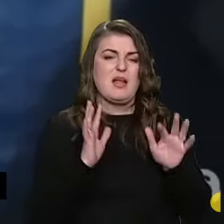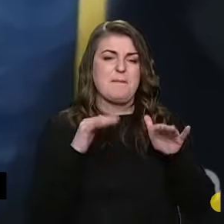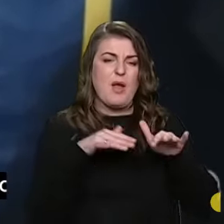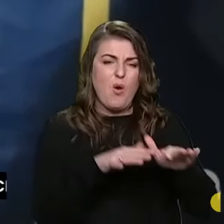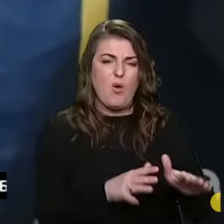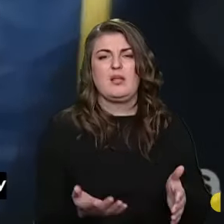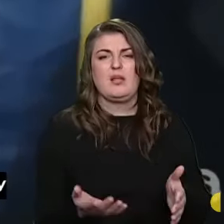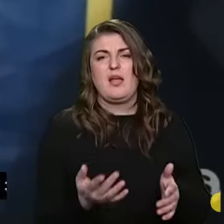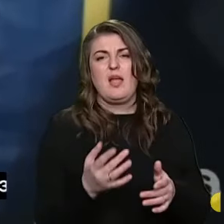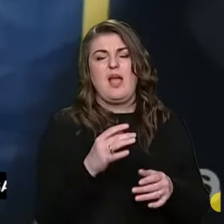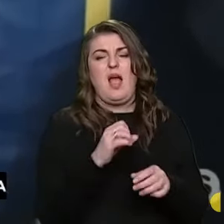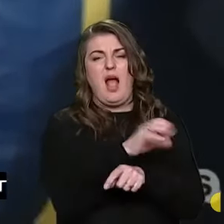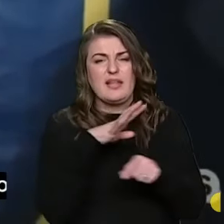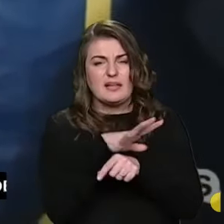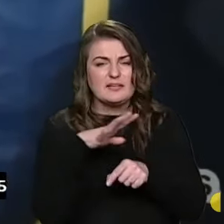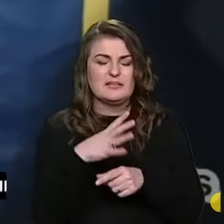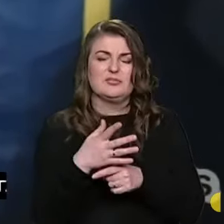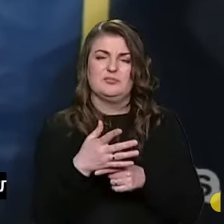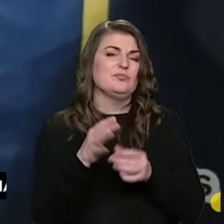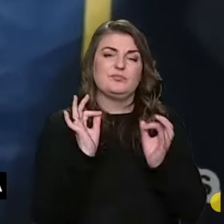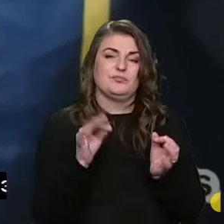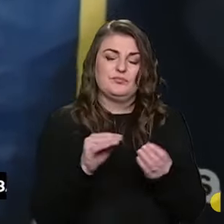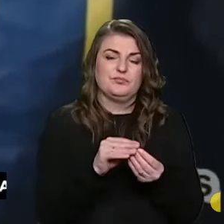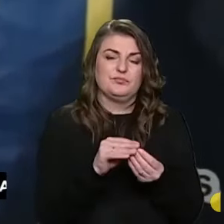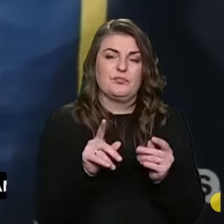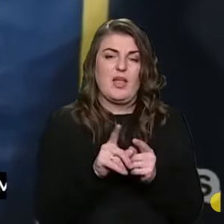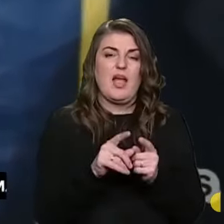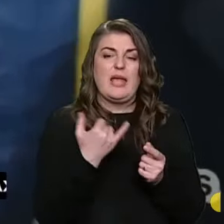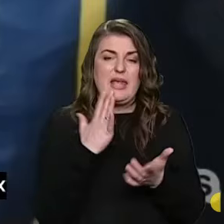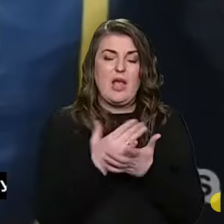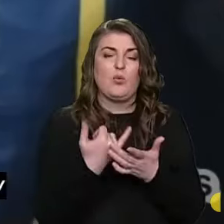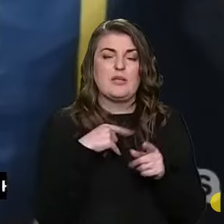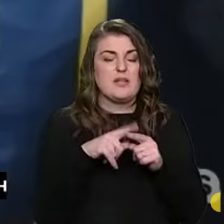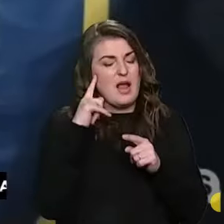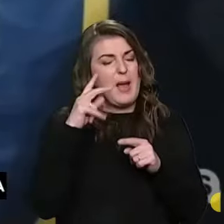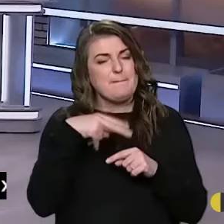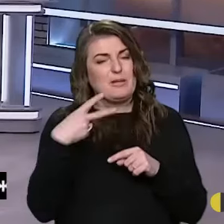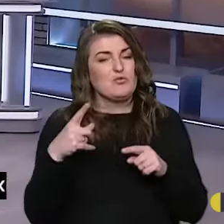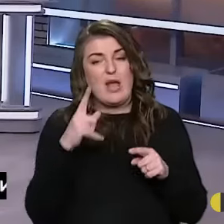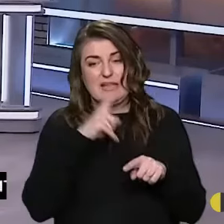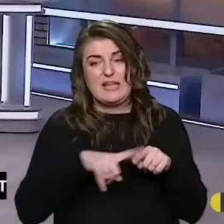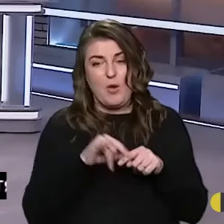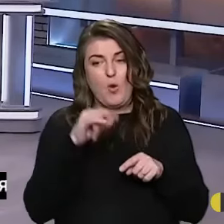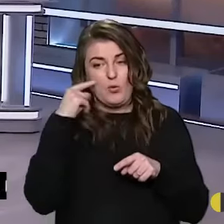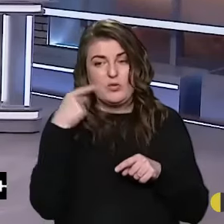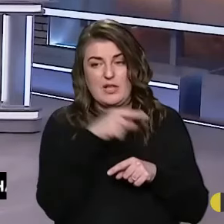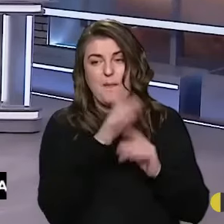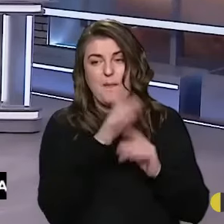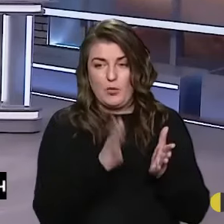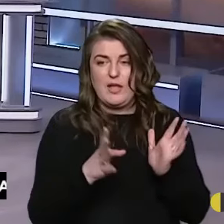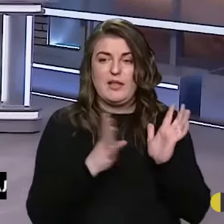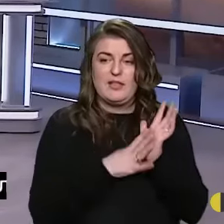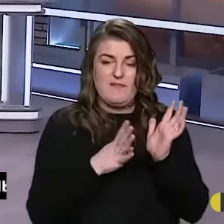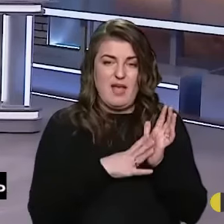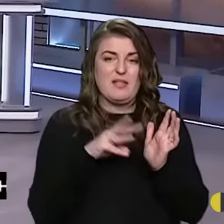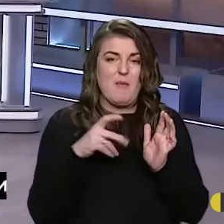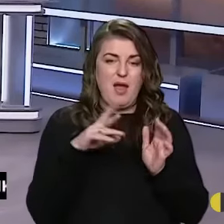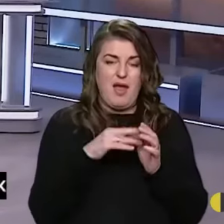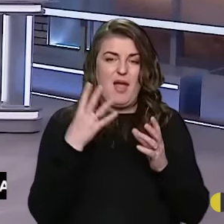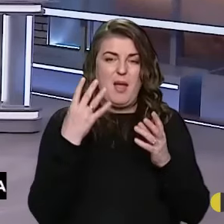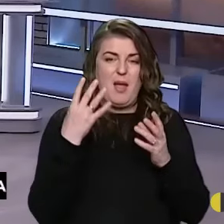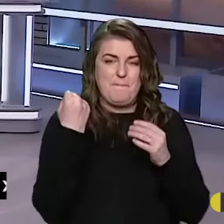і артилерійських. Ну, знову ж таки, є в нас така підозра, що незабаром вже у росіян там буде 9 мая по